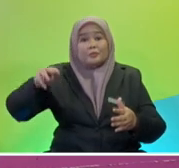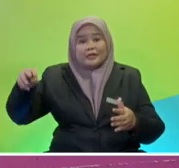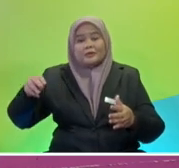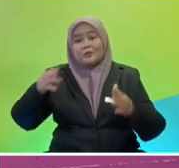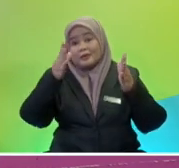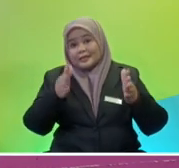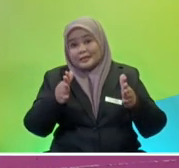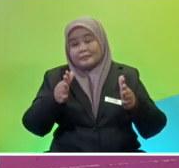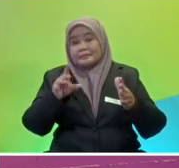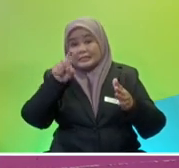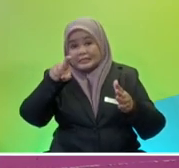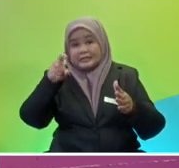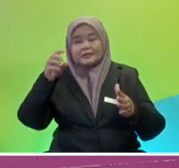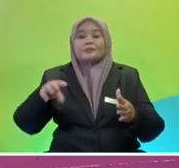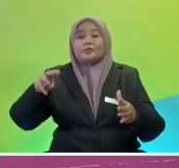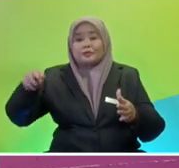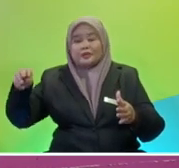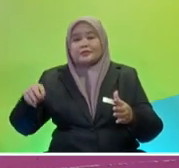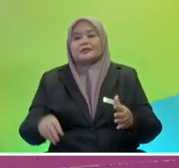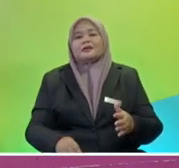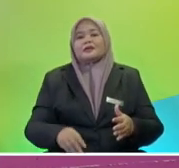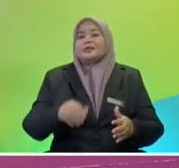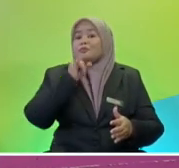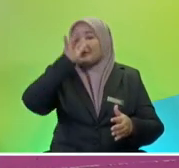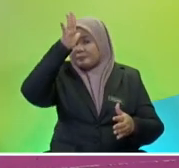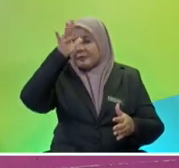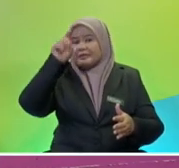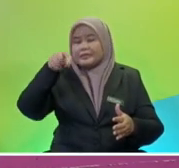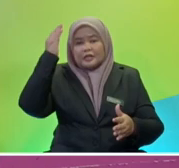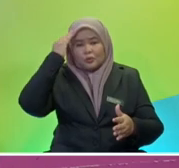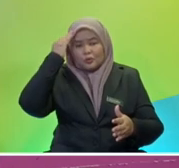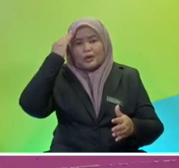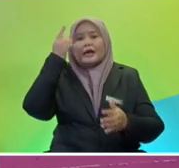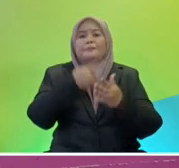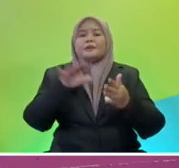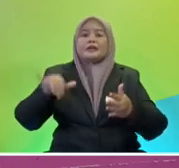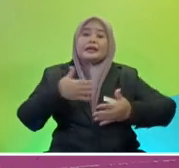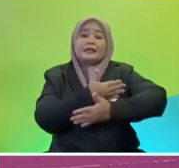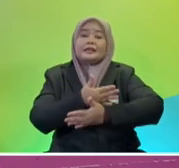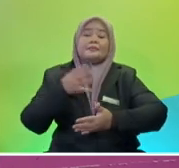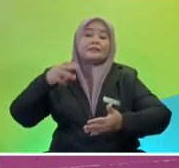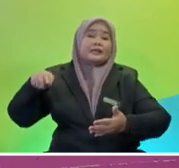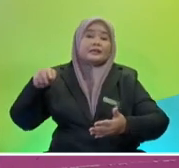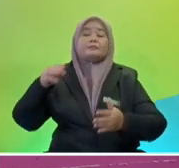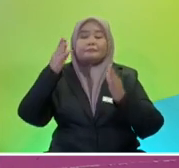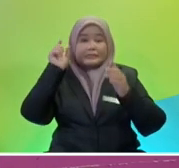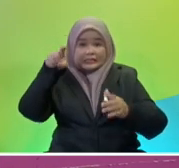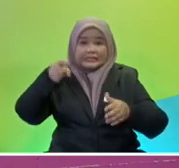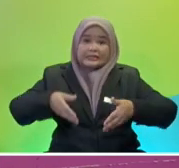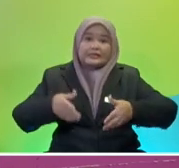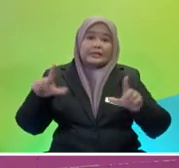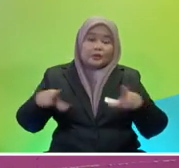di sekolah jadi ibu bapak perlu tahu apa yang anak-anak mereka perlu jalani ya oke